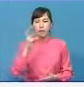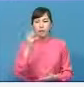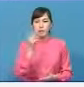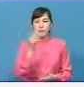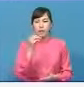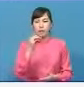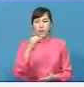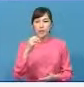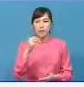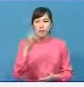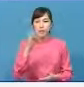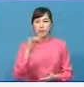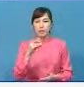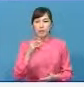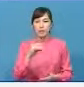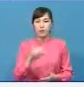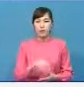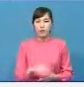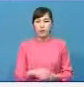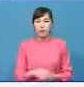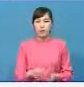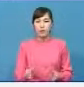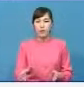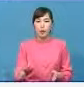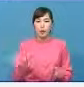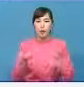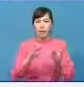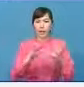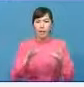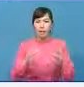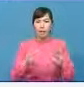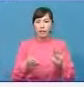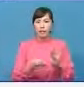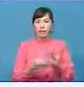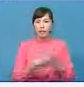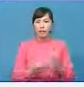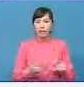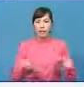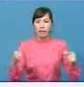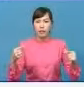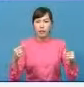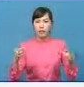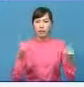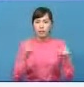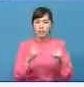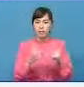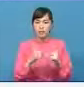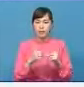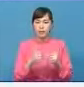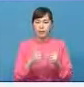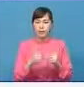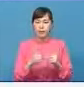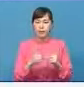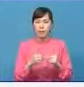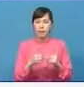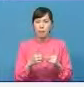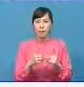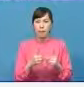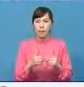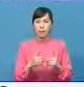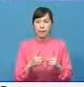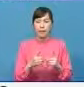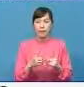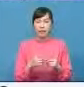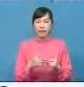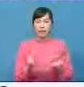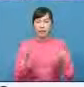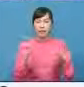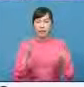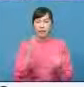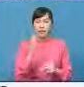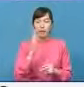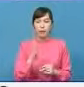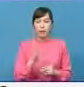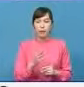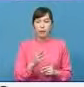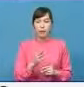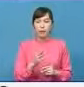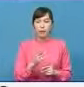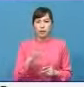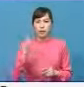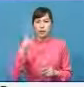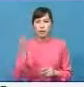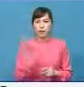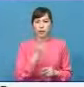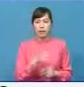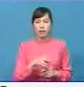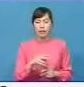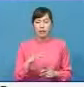жүргендерін бәрін шақырайық, беттестірейік, сол жерде камерамен түсірейік, ақиқат жүзеге шықсын. Ілімімен сөйлесейік. Бастықтар мына